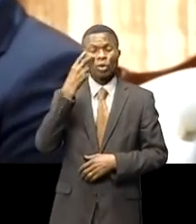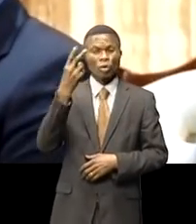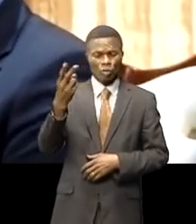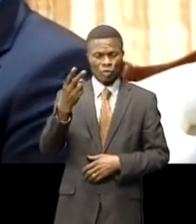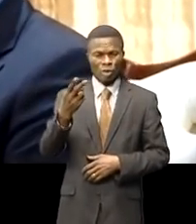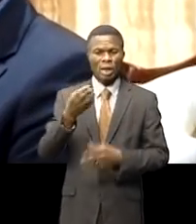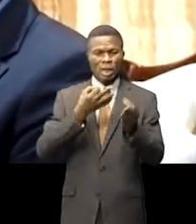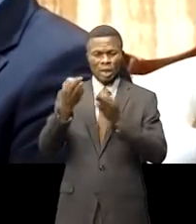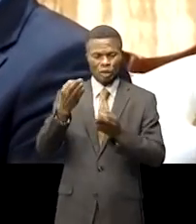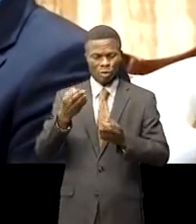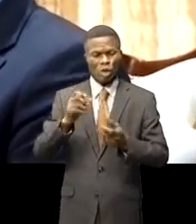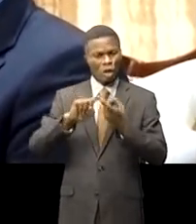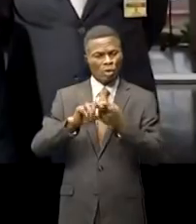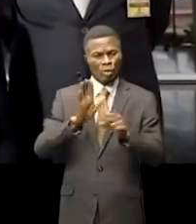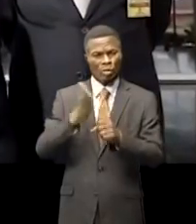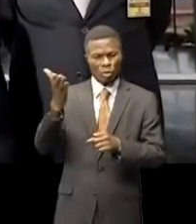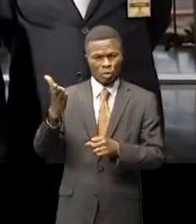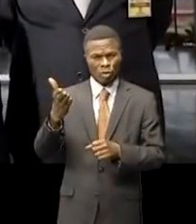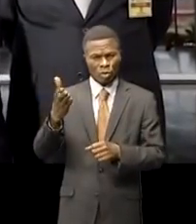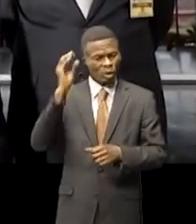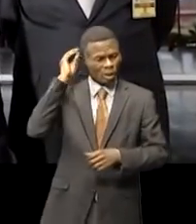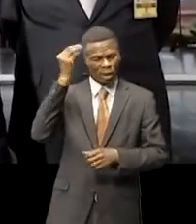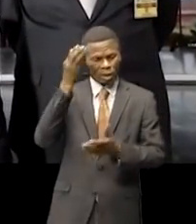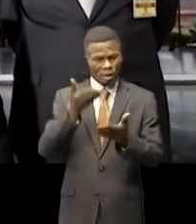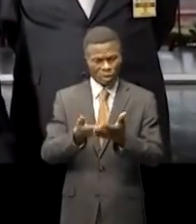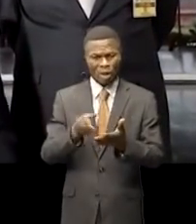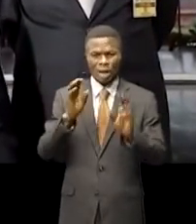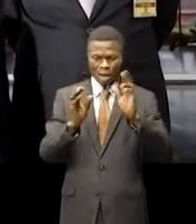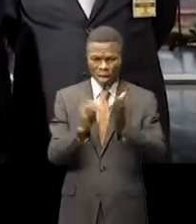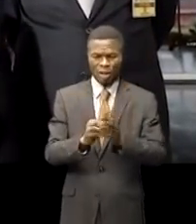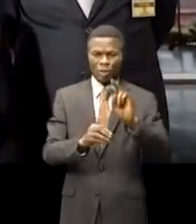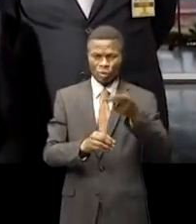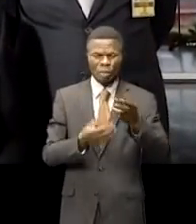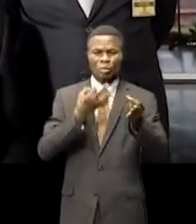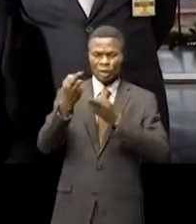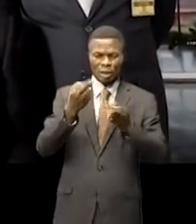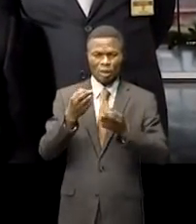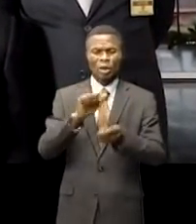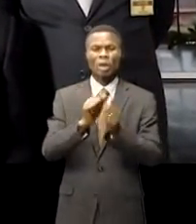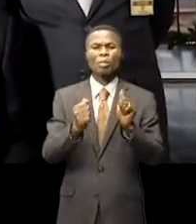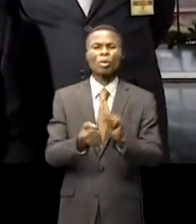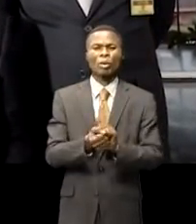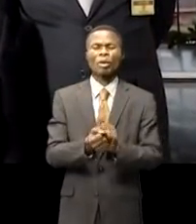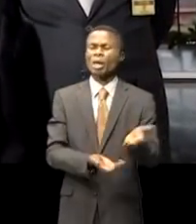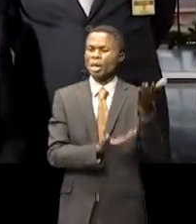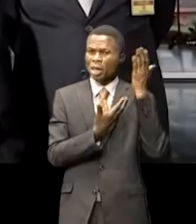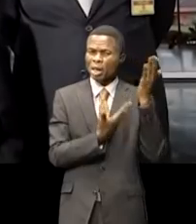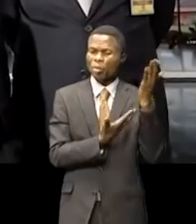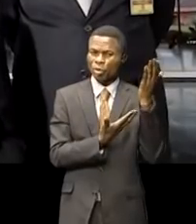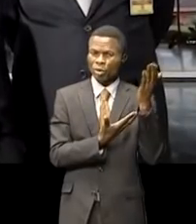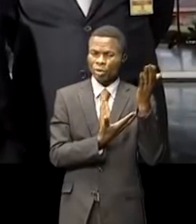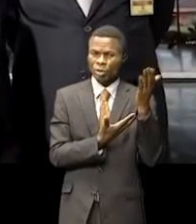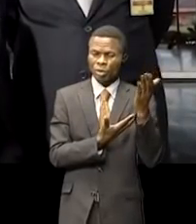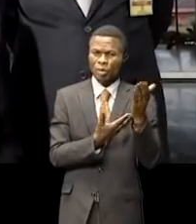notre gratitude à des jeux mal nous avons éclairé la question importante sous le